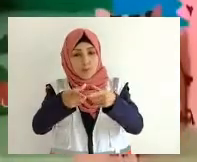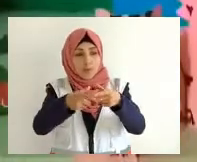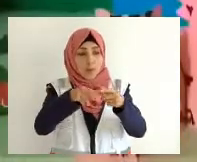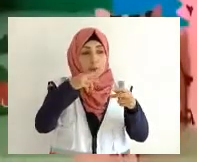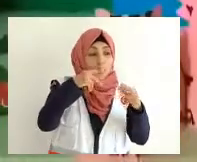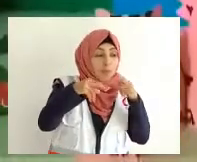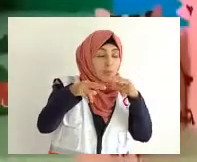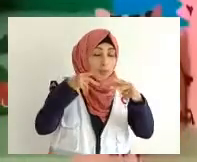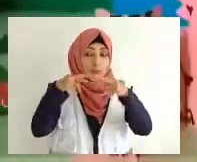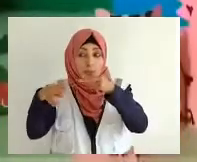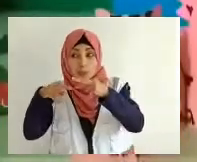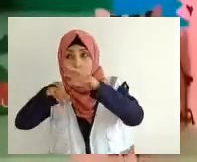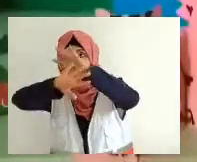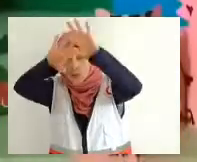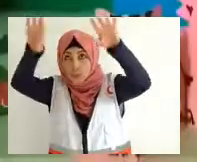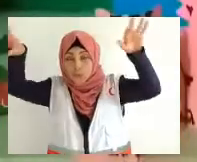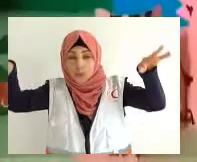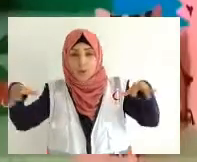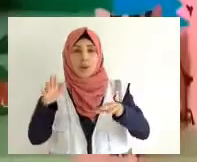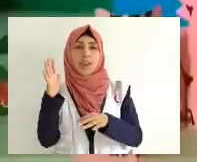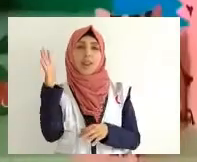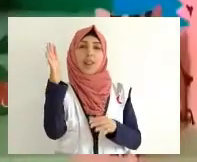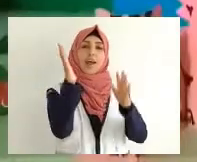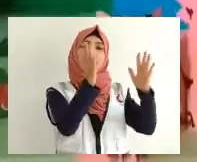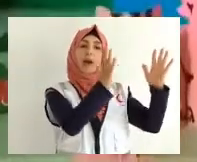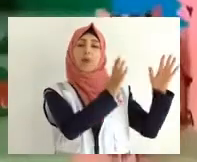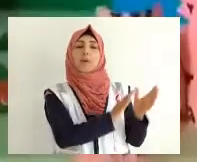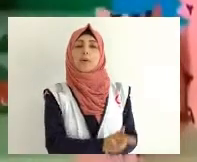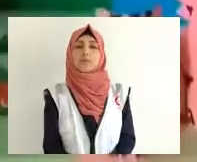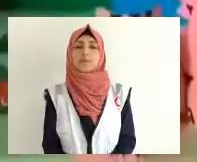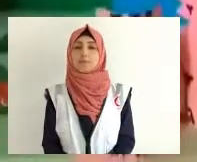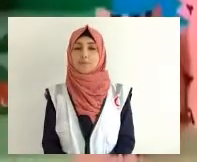مع بعض في أمور الغابة.